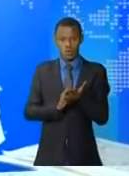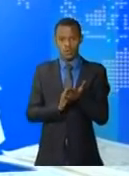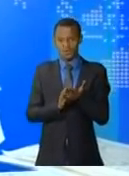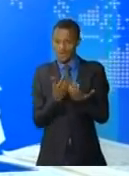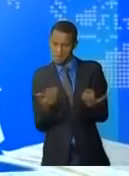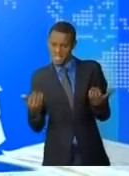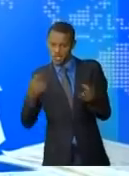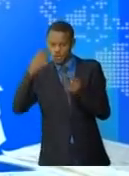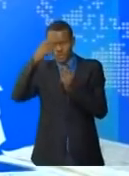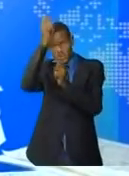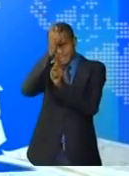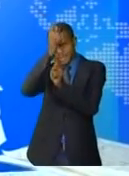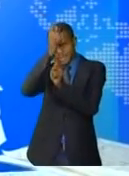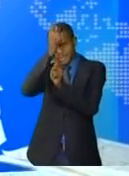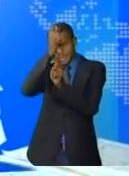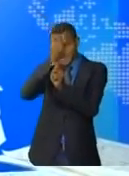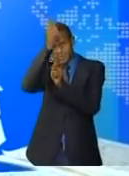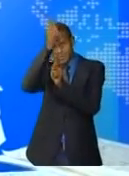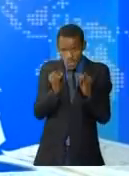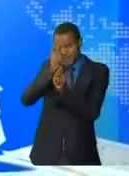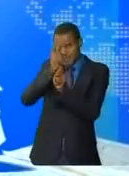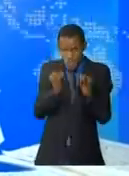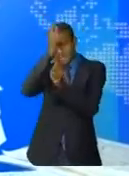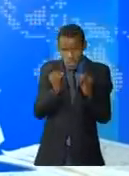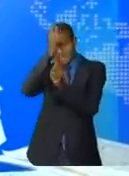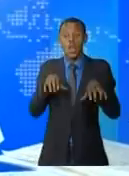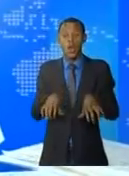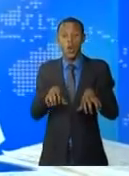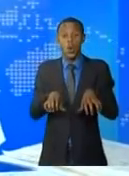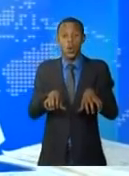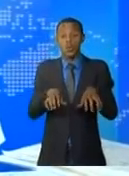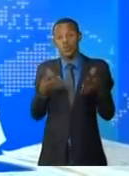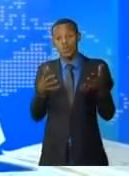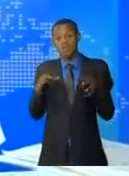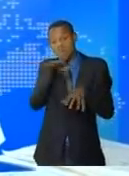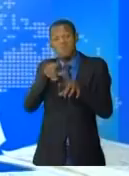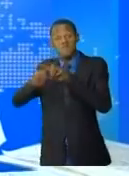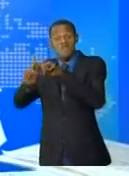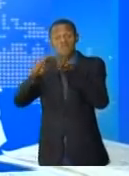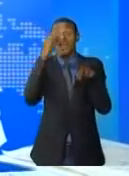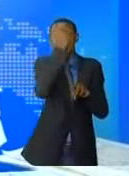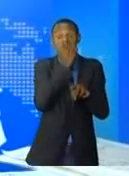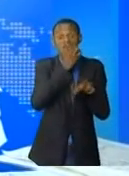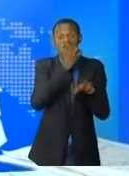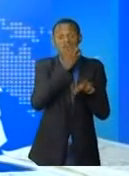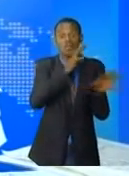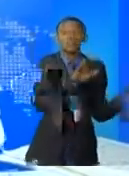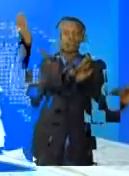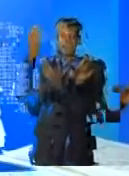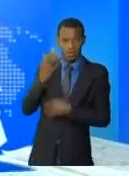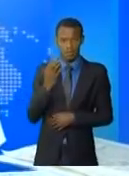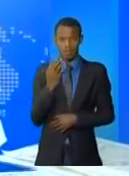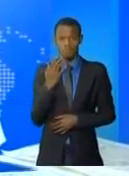font partie des espoirs et attentes des gouvernants africains. Ils sont à l'image d'une Afrique debout